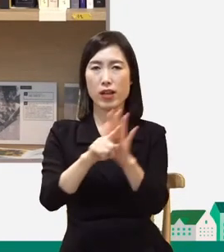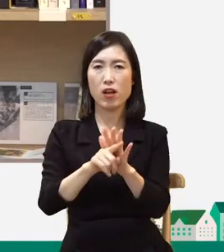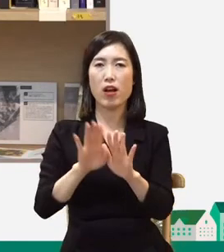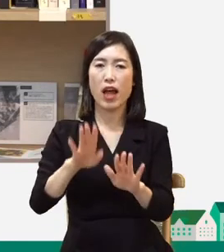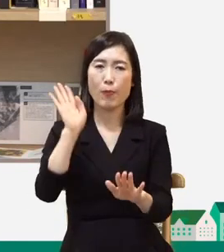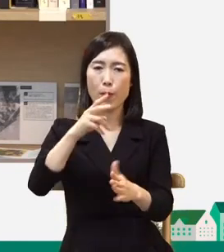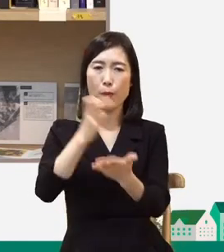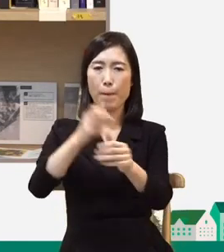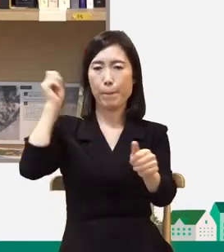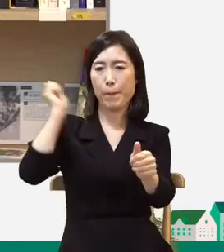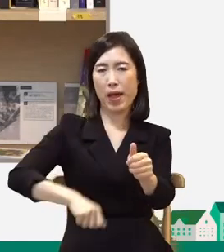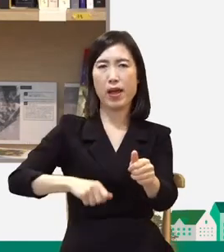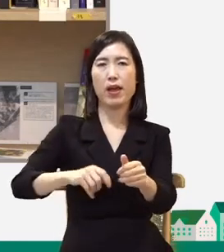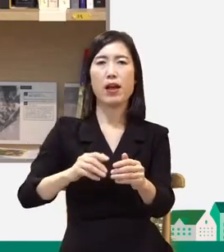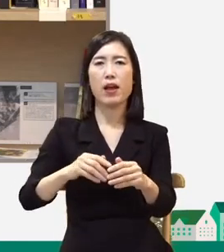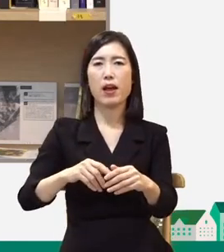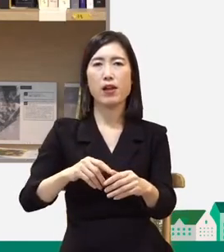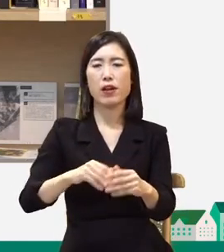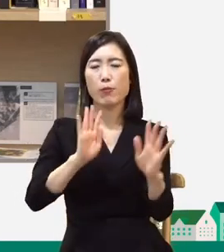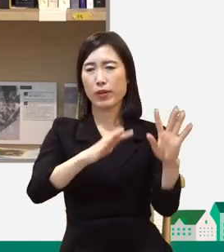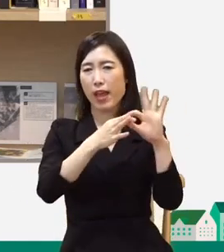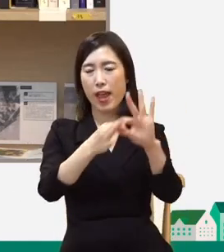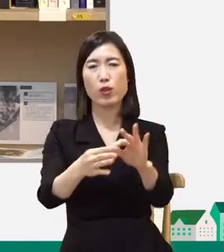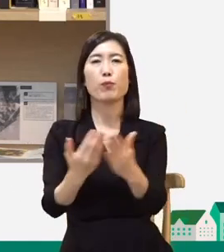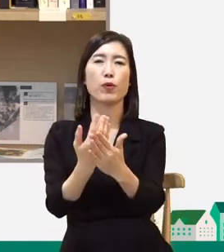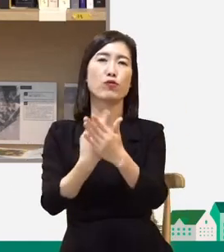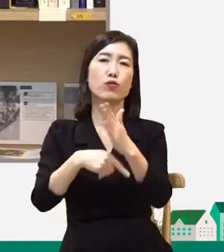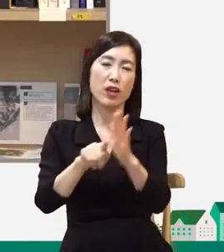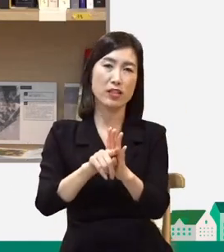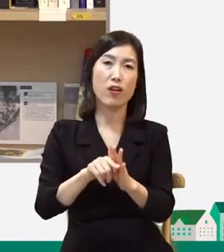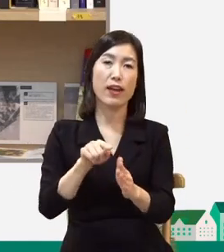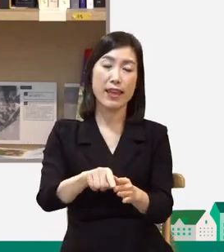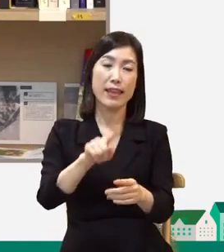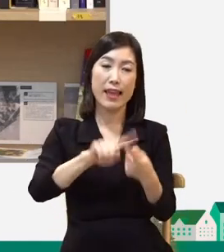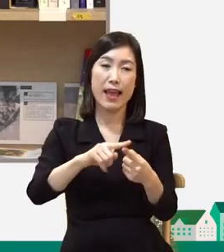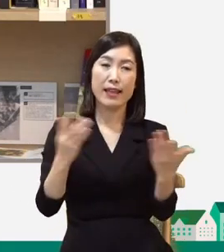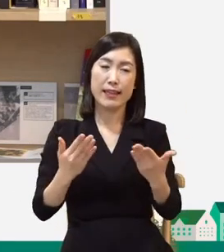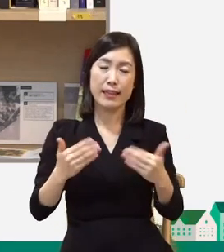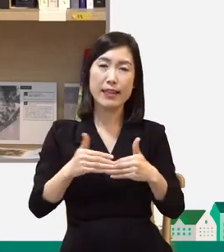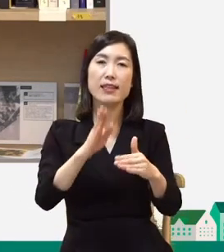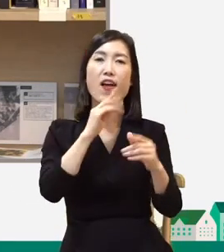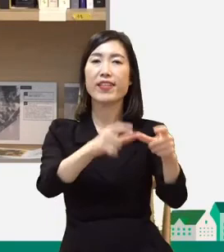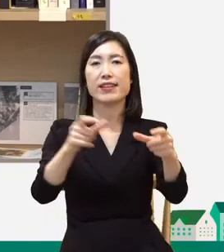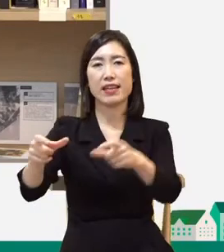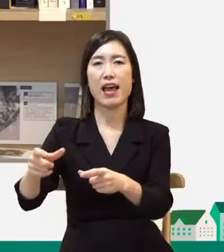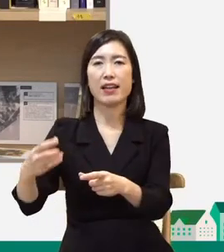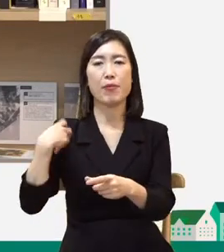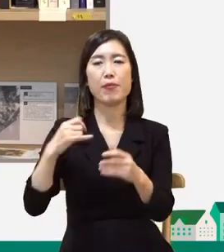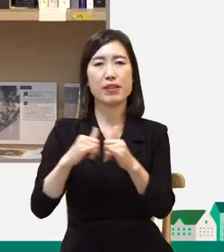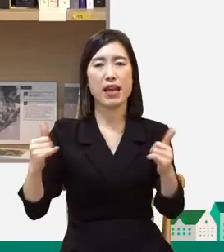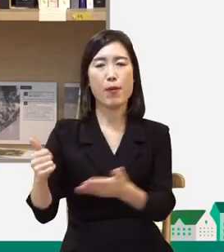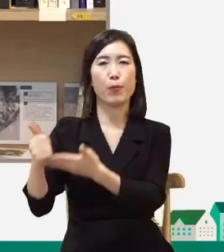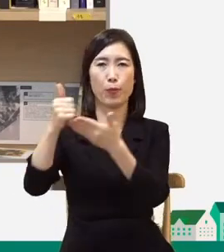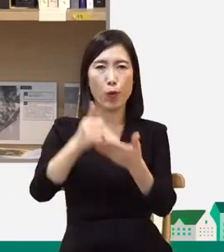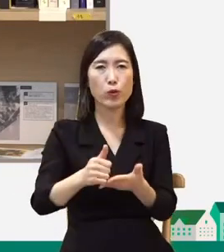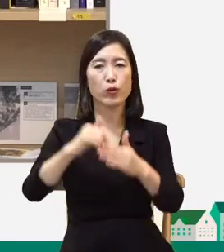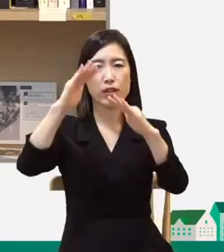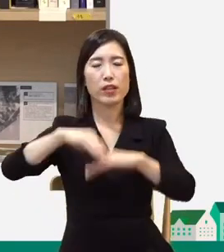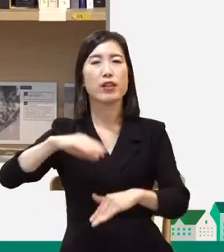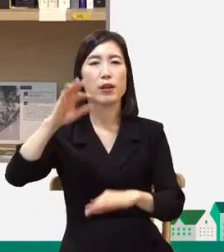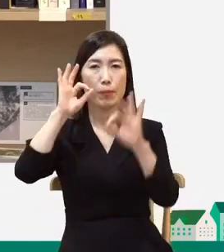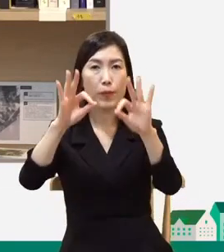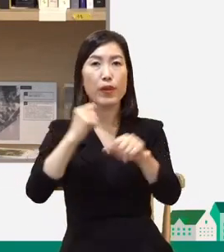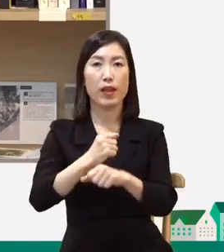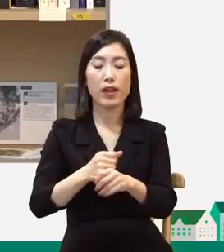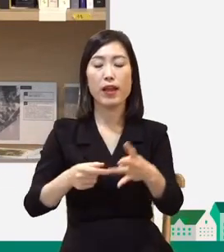있을 것인가, 이런 현장에 계신 분들의 경험들을 정말 뿌리 깊게 만들 수 있을 것인가에 대한 중요한 부분이라고 생각이 듭니다. 또